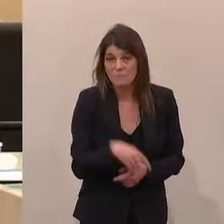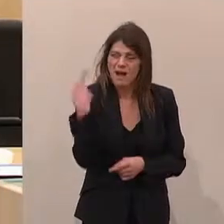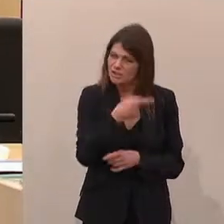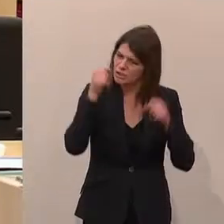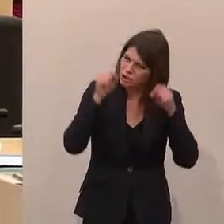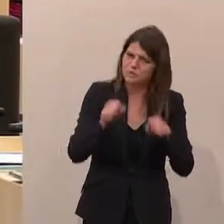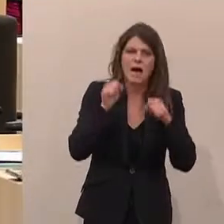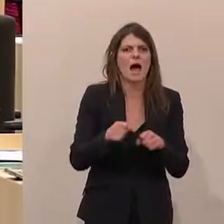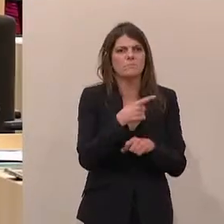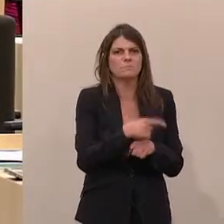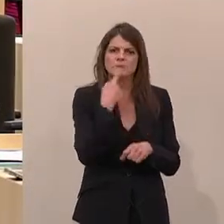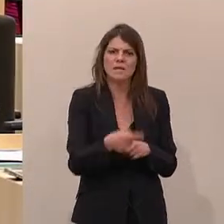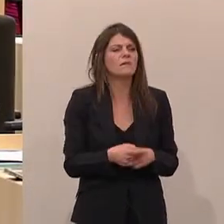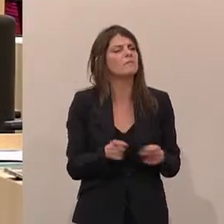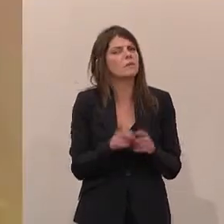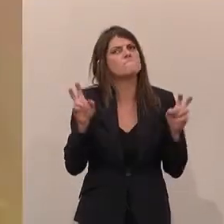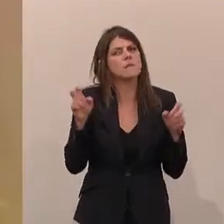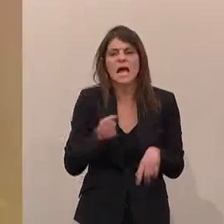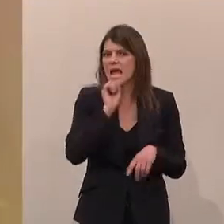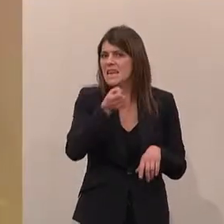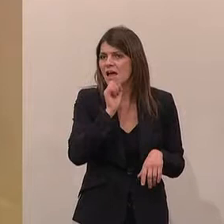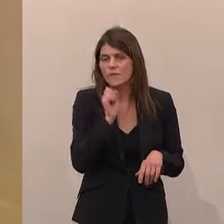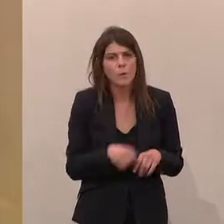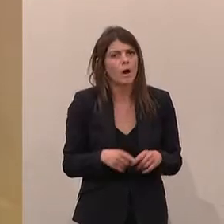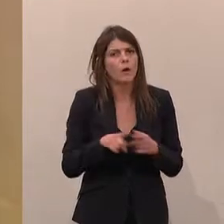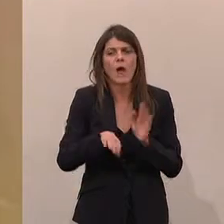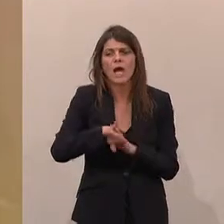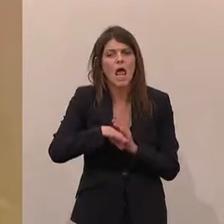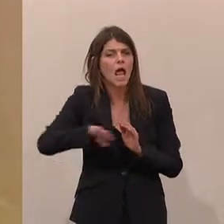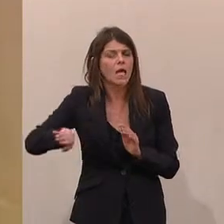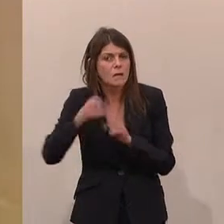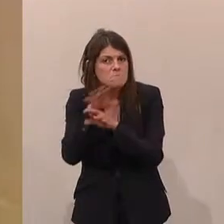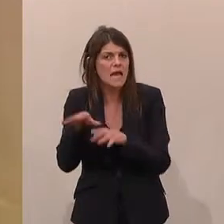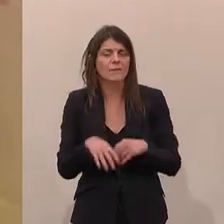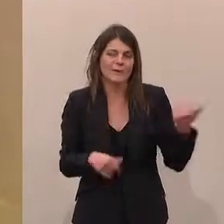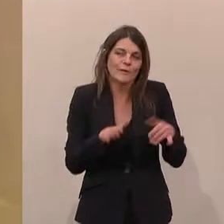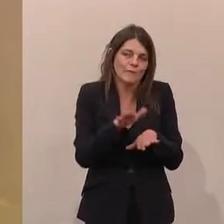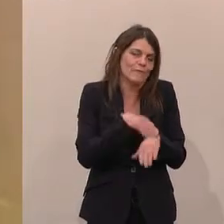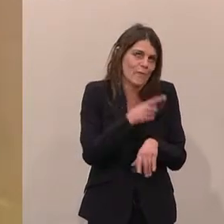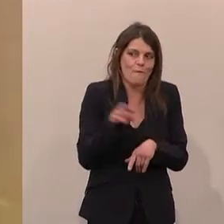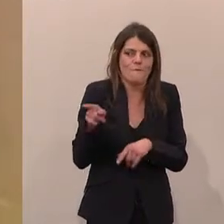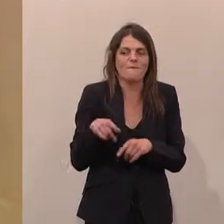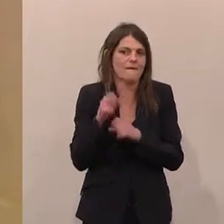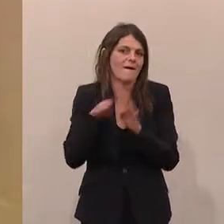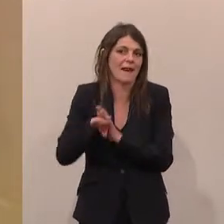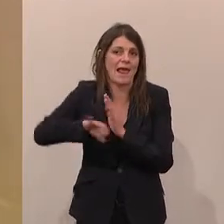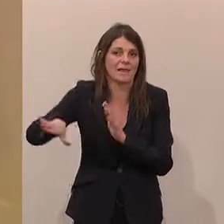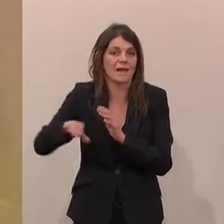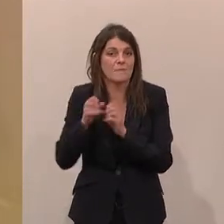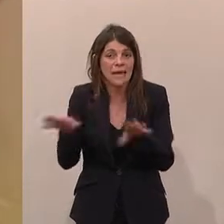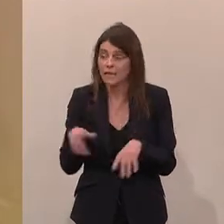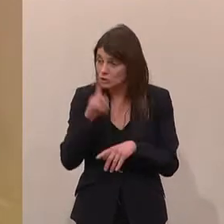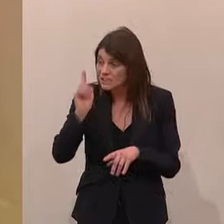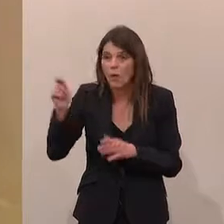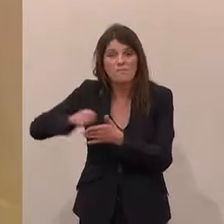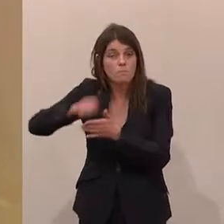davon reden, Interviews und anderes bei rechten Medien oder aus Ihrer Sicht heraus rechten Medien sollten